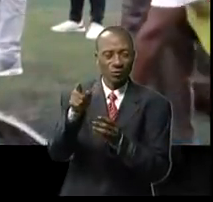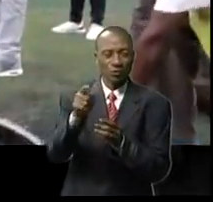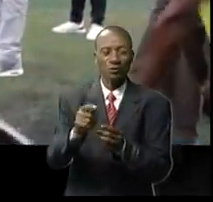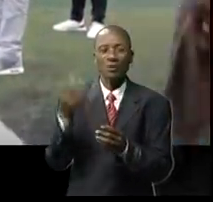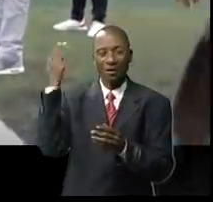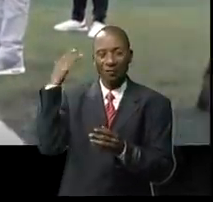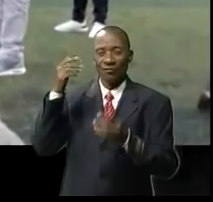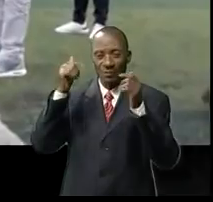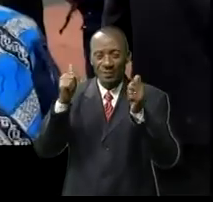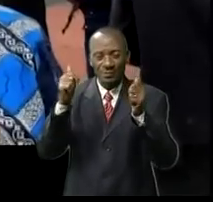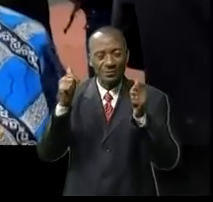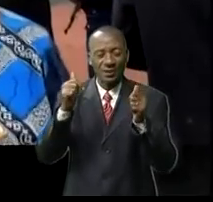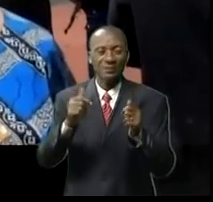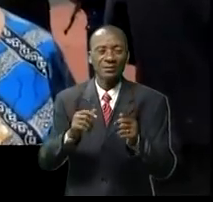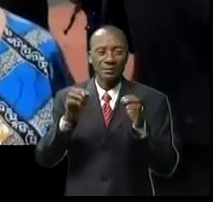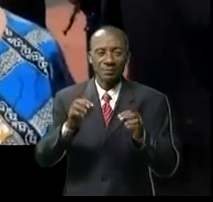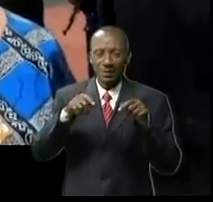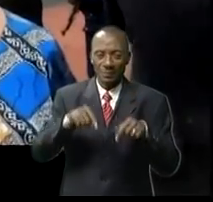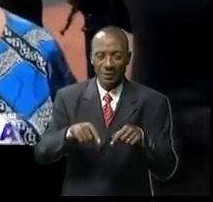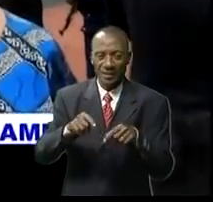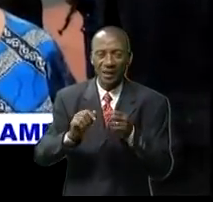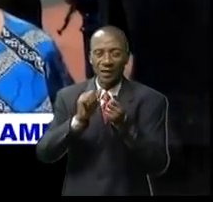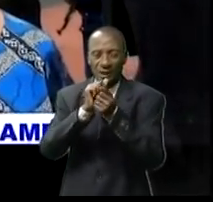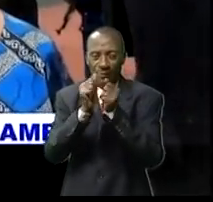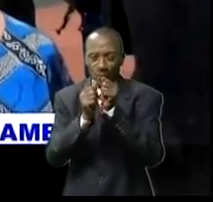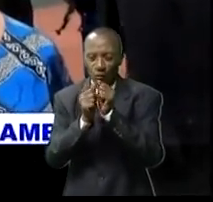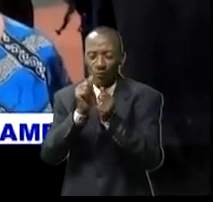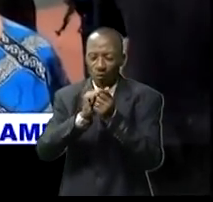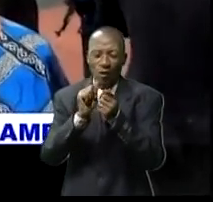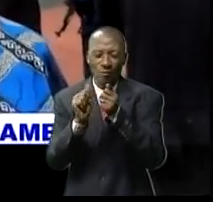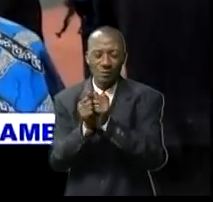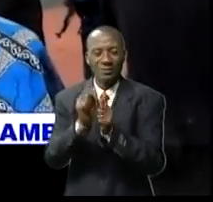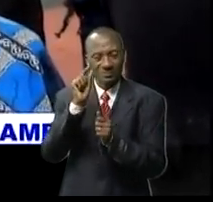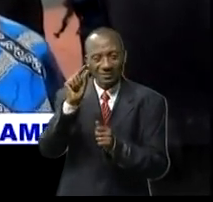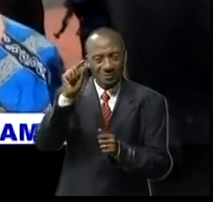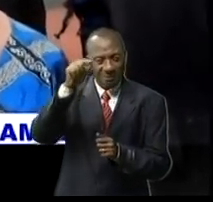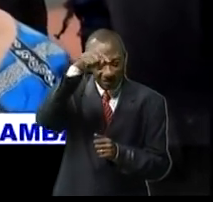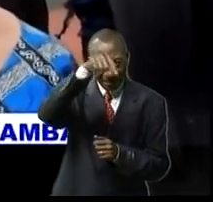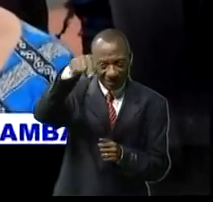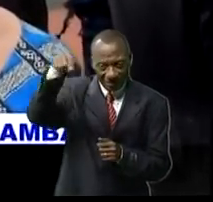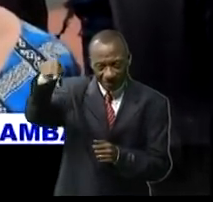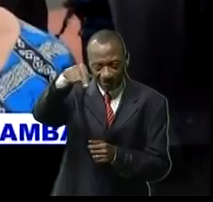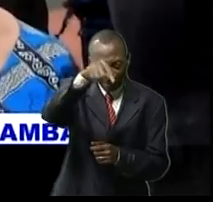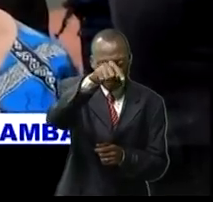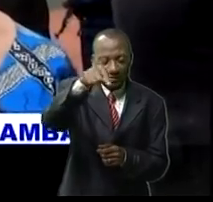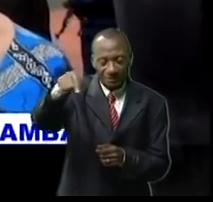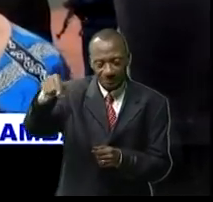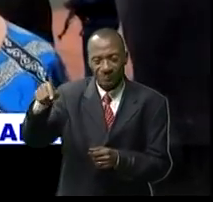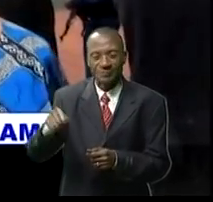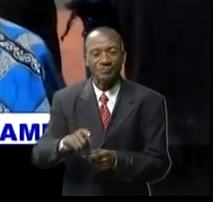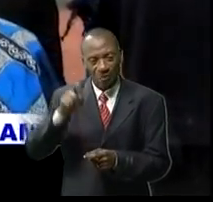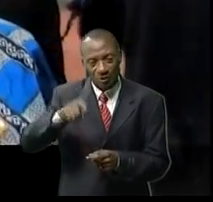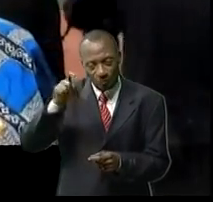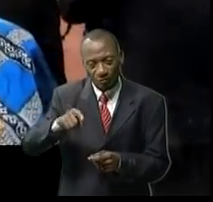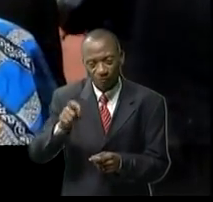de s'occuper du stade. On va essayer de voir avec le ministre de tutelle comment faire pour récupérer ce qu'on peut récupérer pour